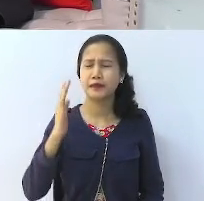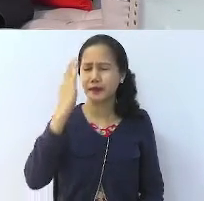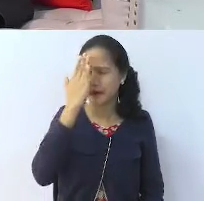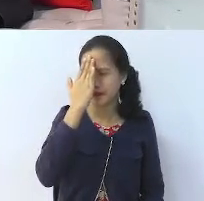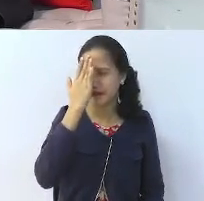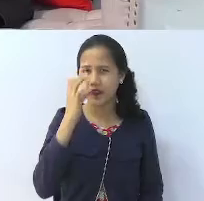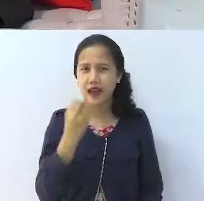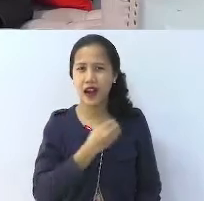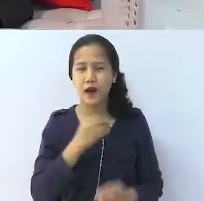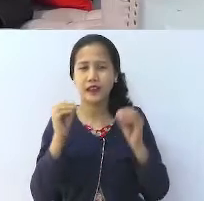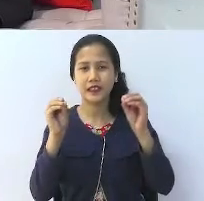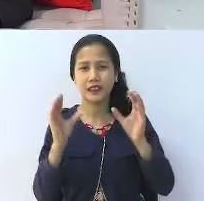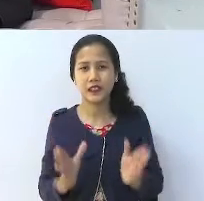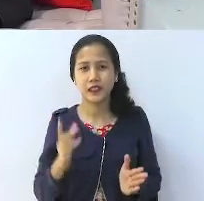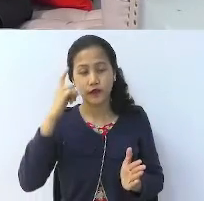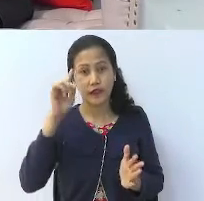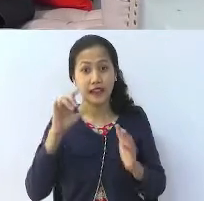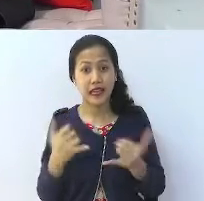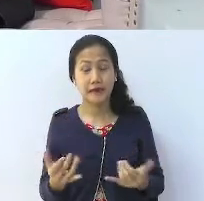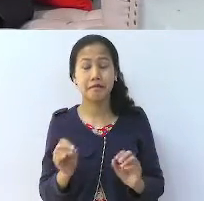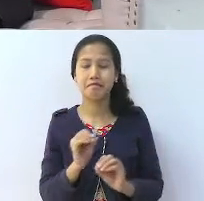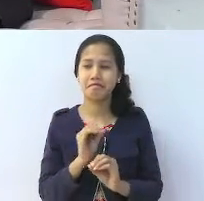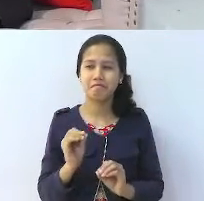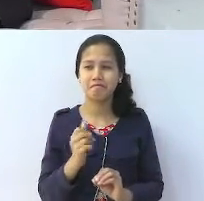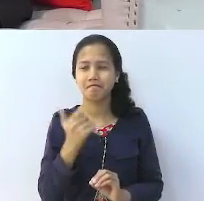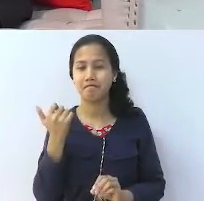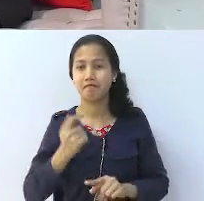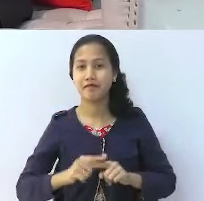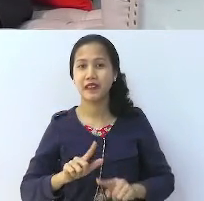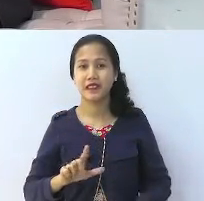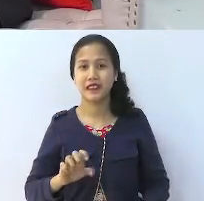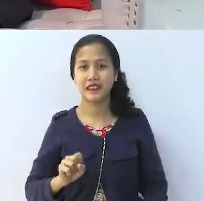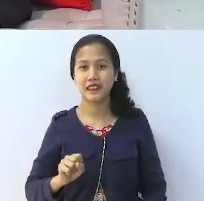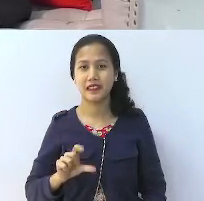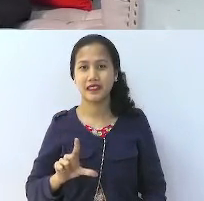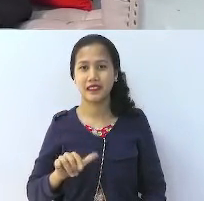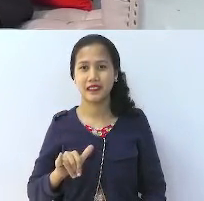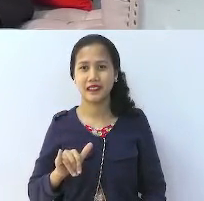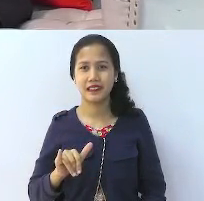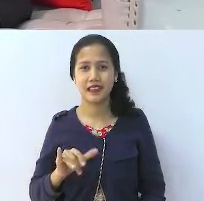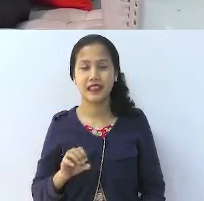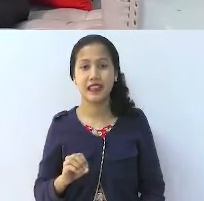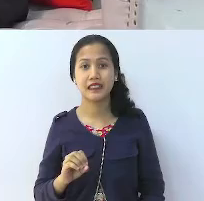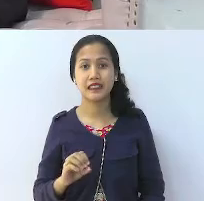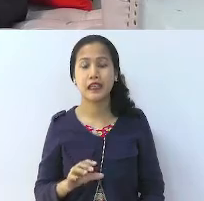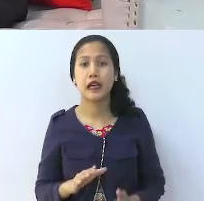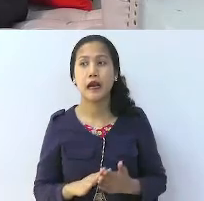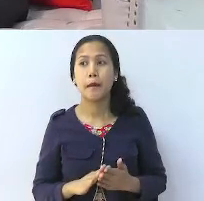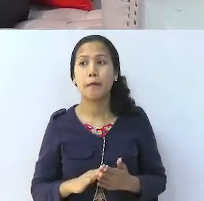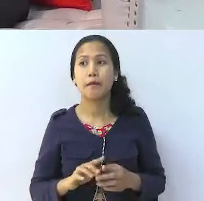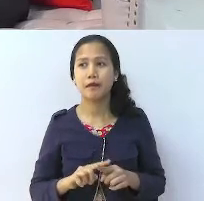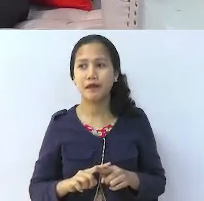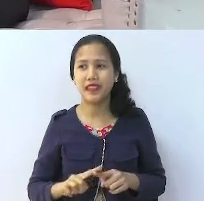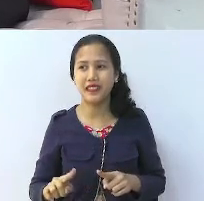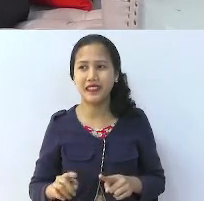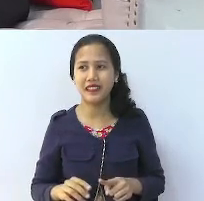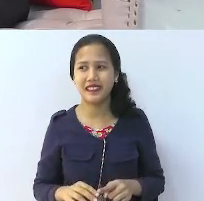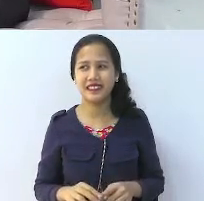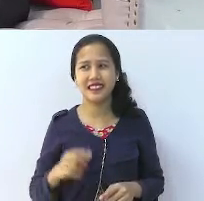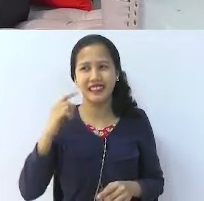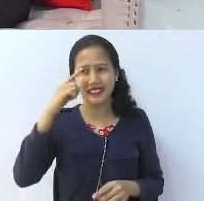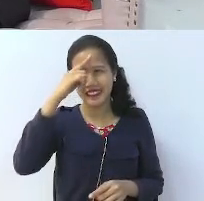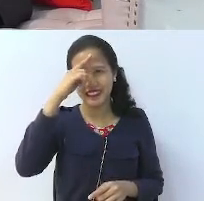ay tayo po'y magalak at matuto sa mga pag-uusapan natin ngayong araw po na ito. Today is Wednesday at alam naman po natin na ang